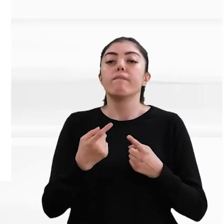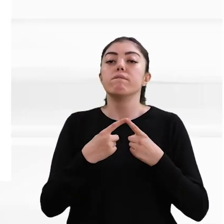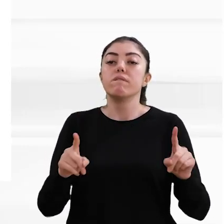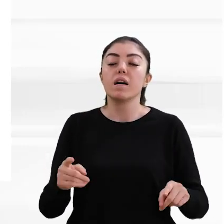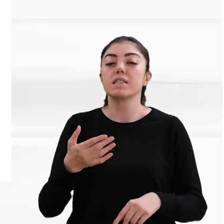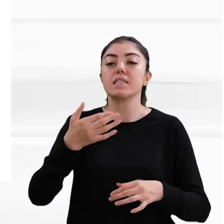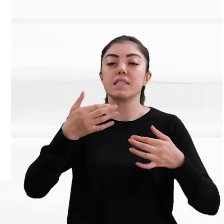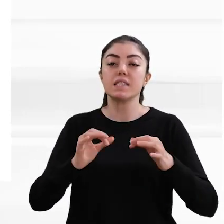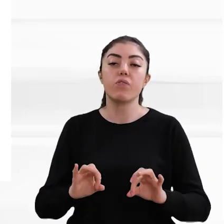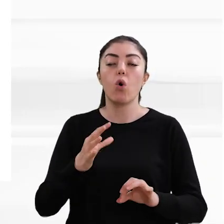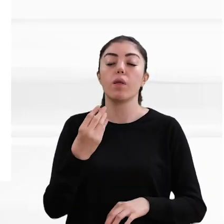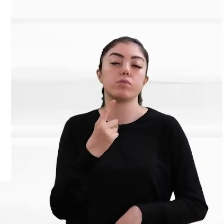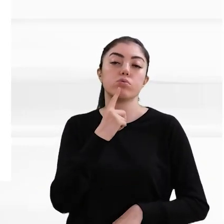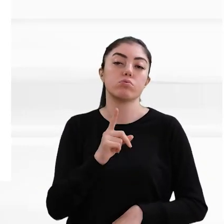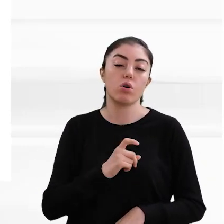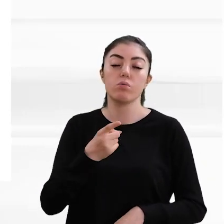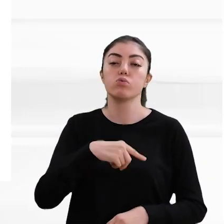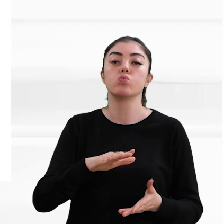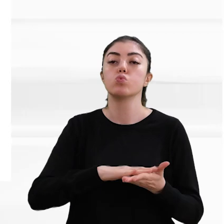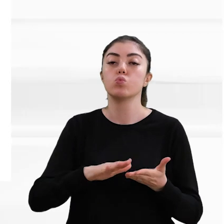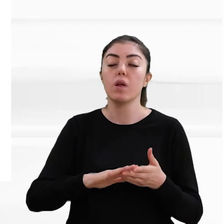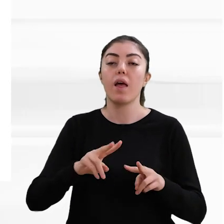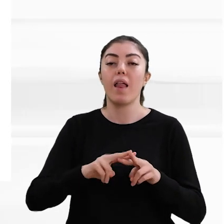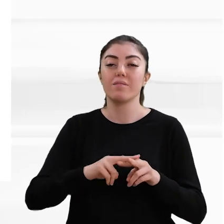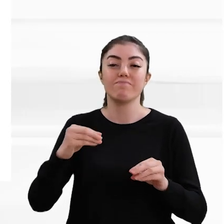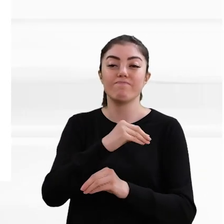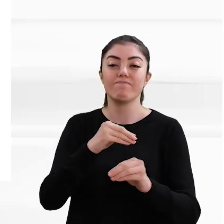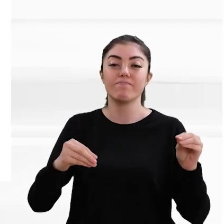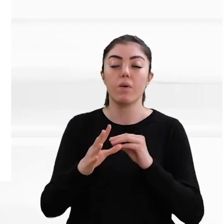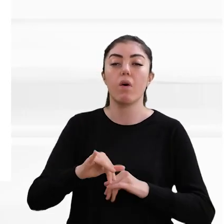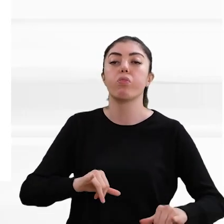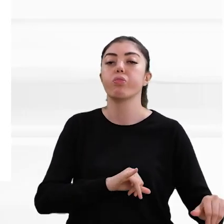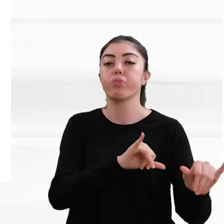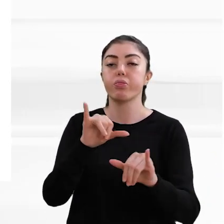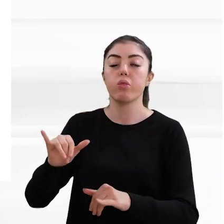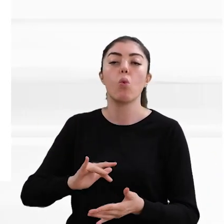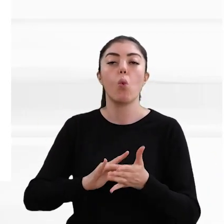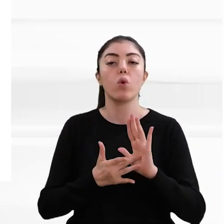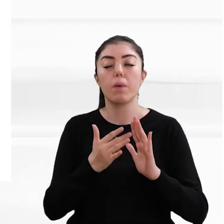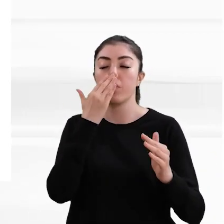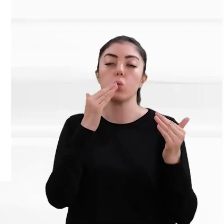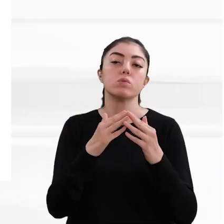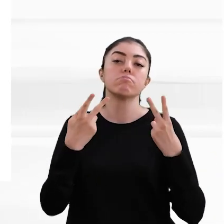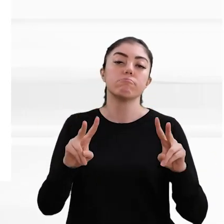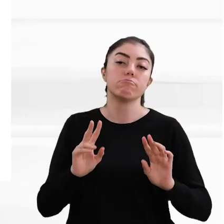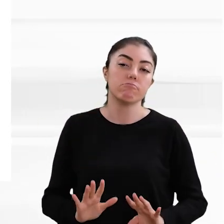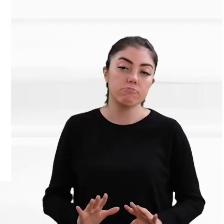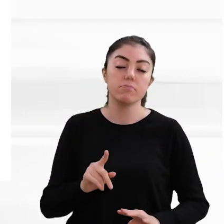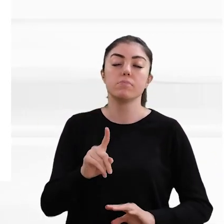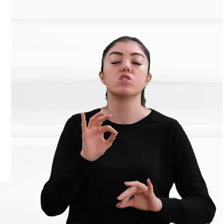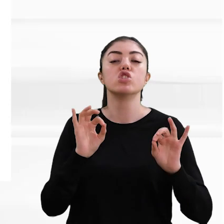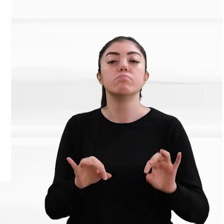elektriksel potansiyel farkı 0 olabilir? Tüm düzenek elektriksel geçirgenliği her yerinde aynı olan bir ortamda